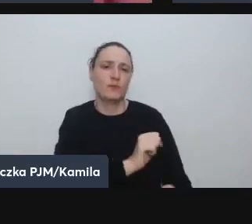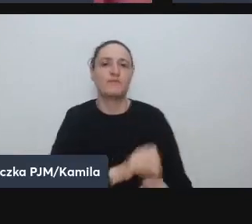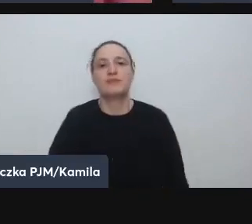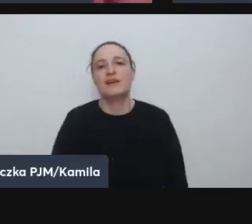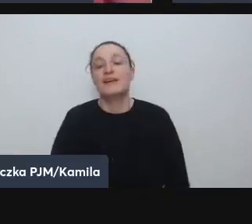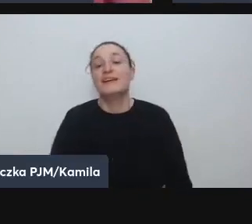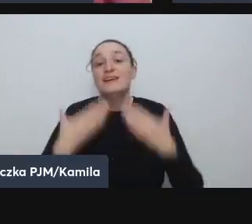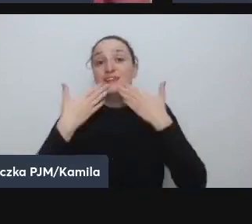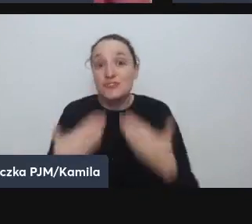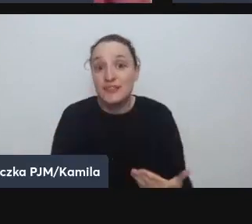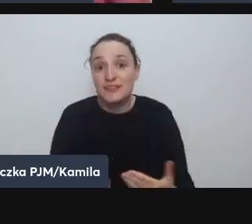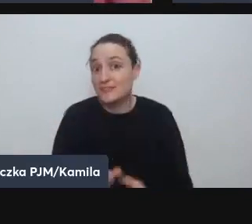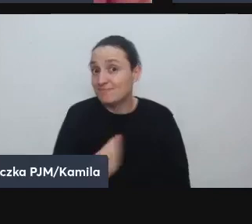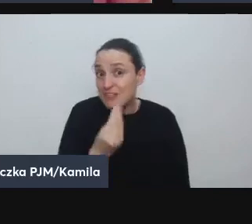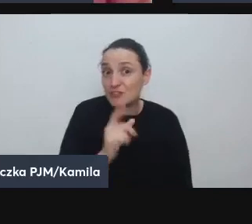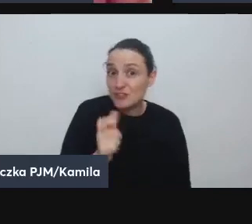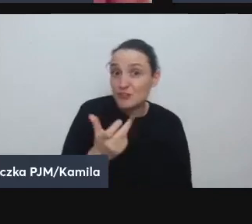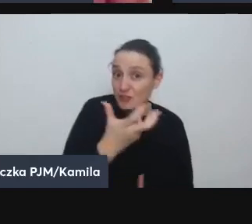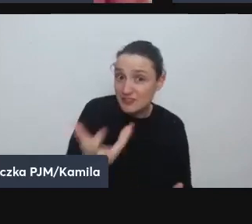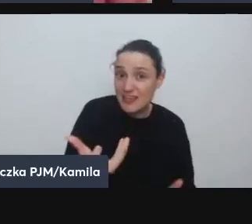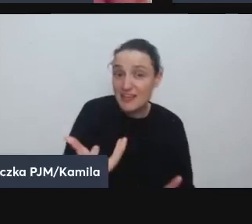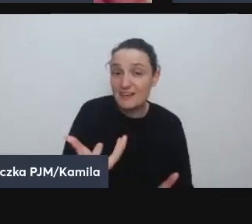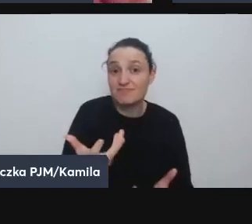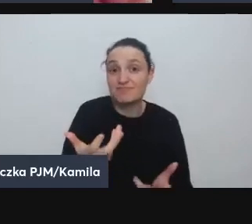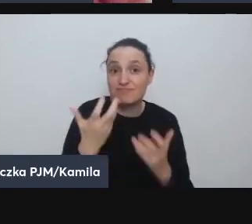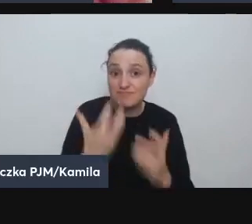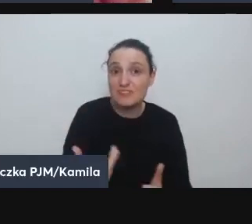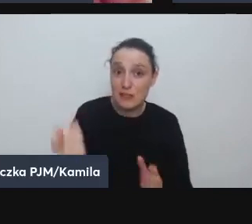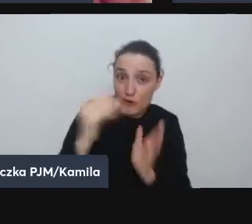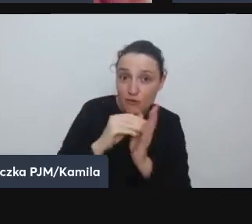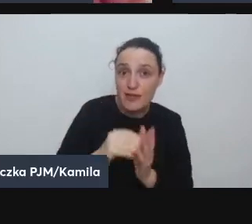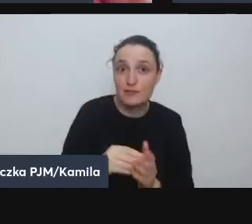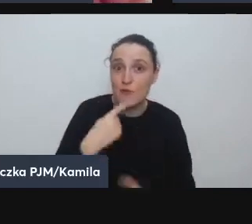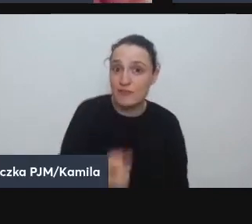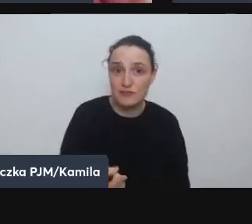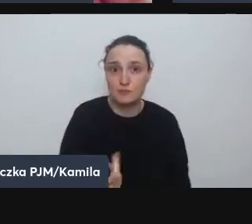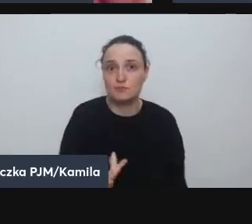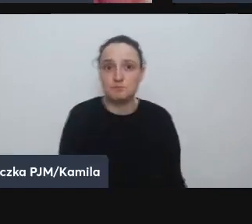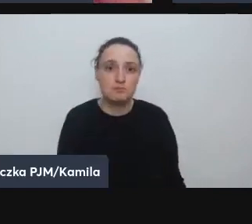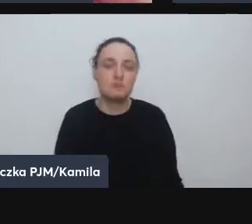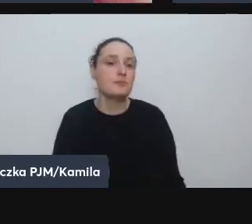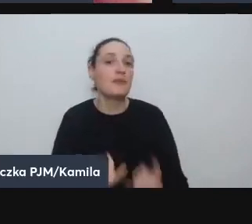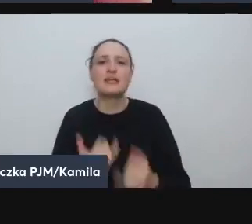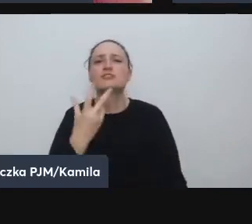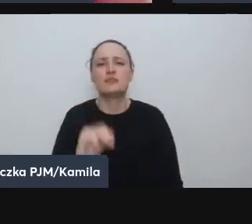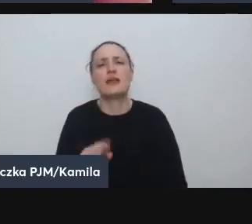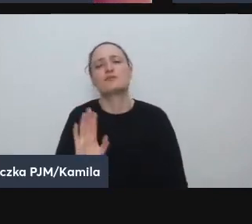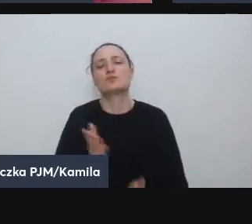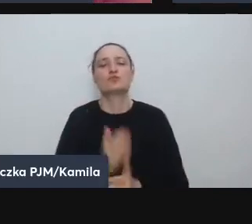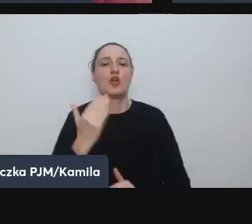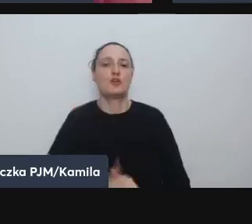wam bardzo. Nie wiem, czy chcecie jeszcze coś wy dziewczyny dodać od siebie, a jeśli nie, to będziemy kończyć i